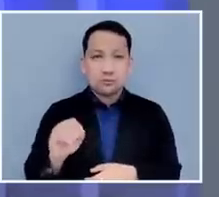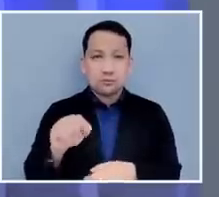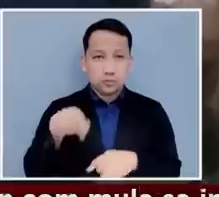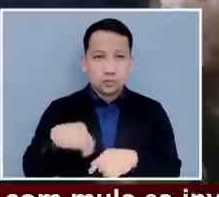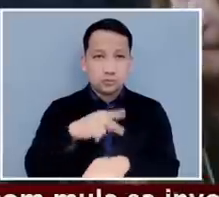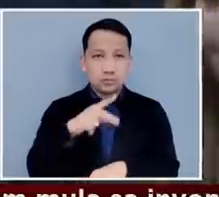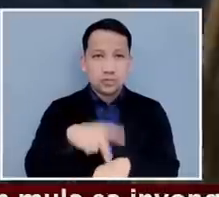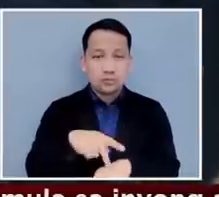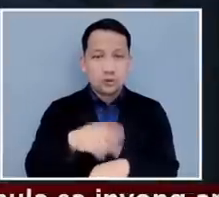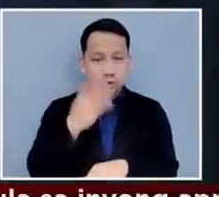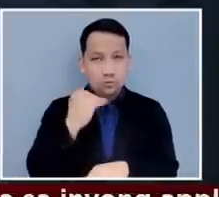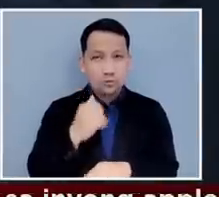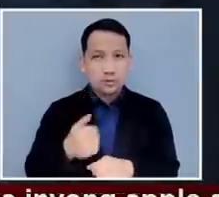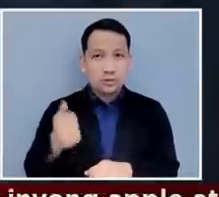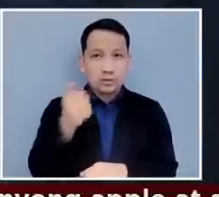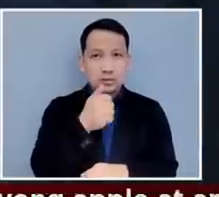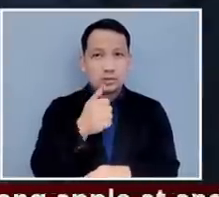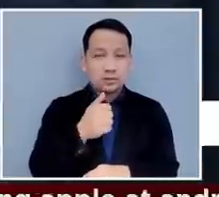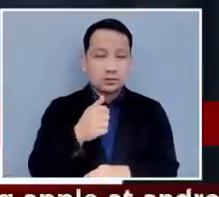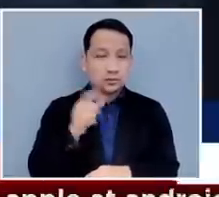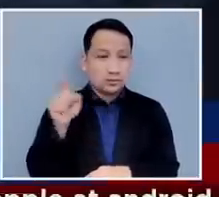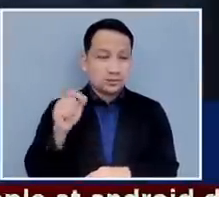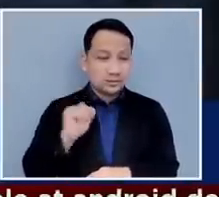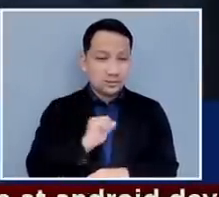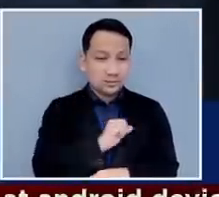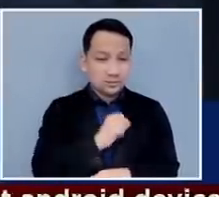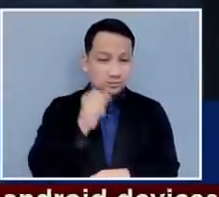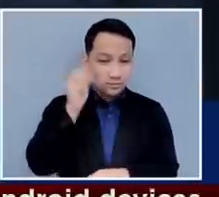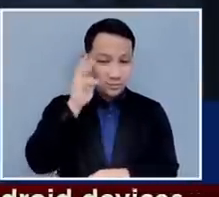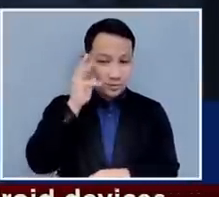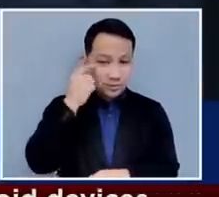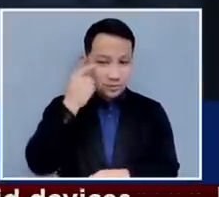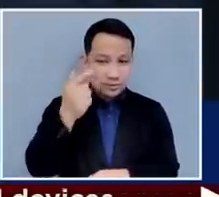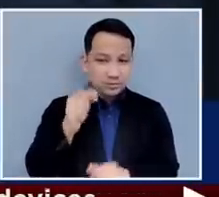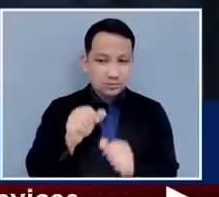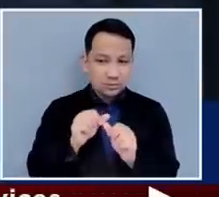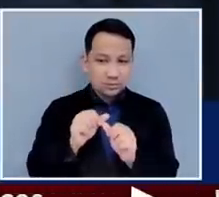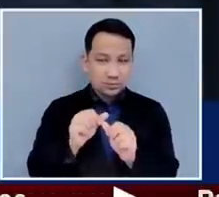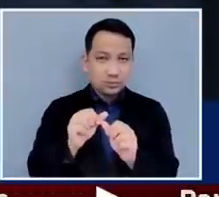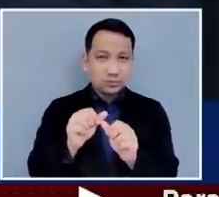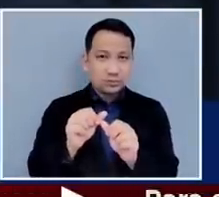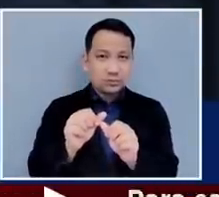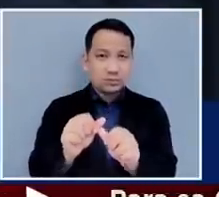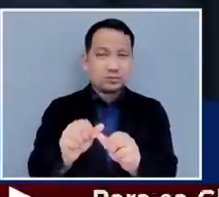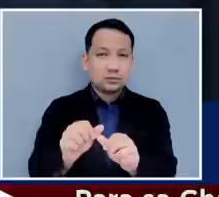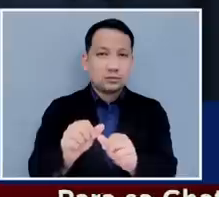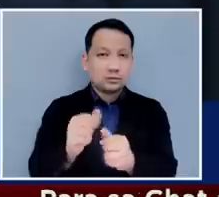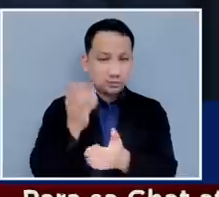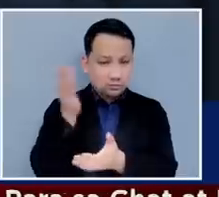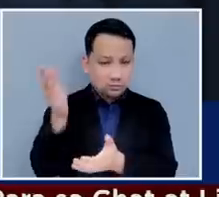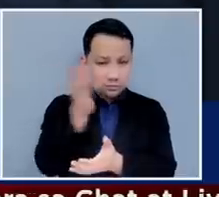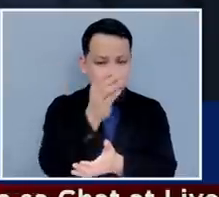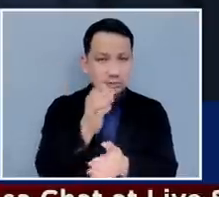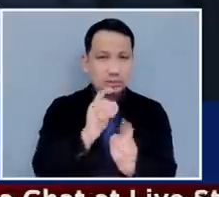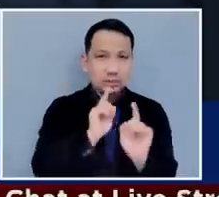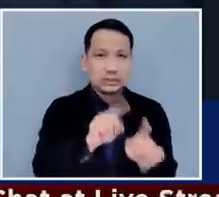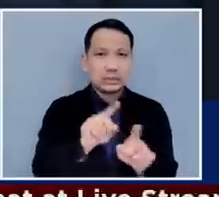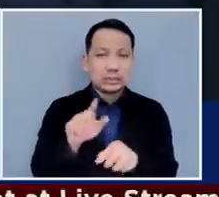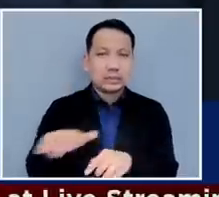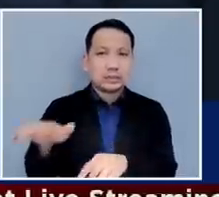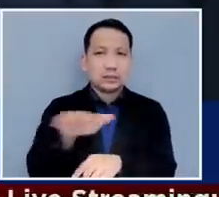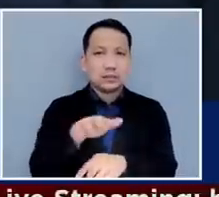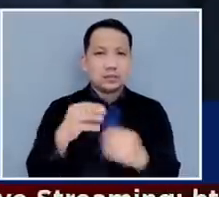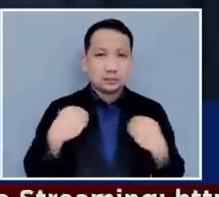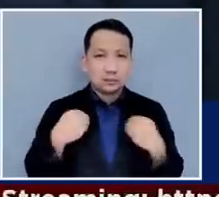kay Committee Chairman Senator Win Gatchalian, tuloy-tuloy ang pagpapaikot nila ng committee report sa mga